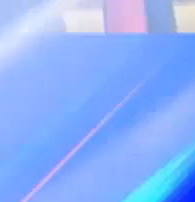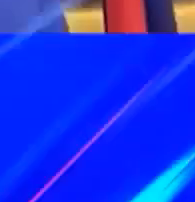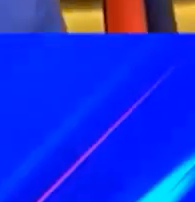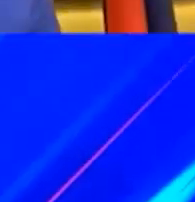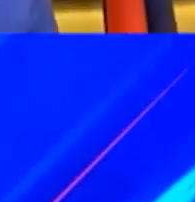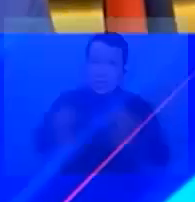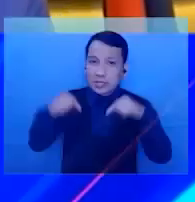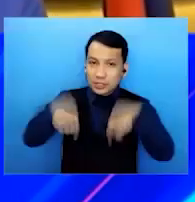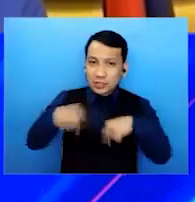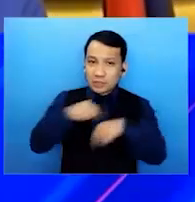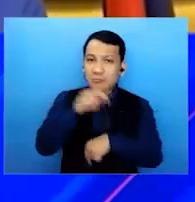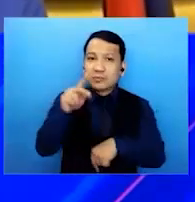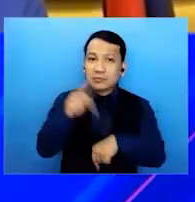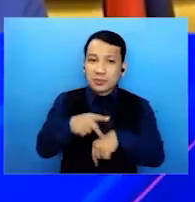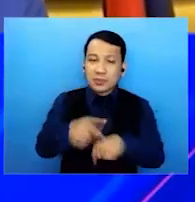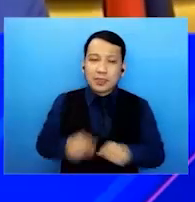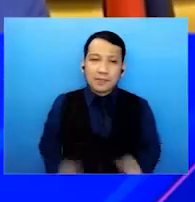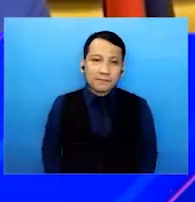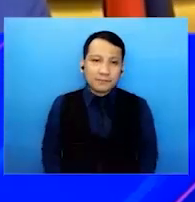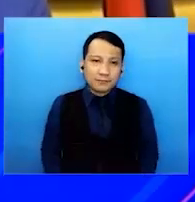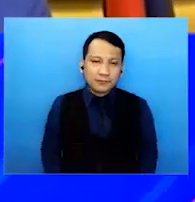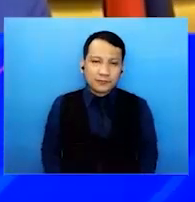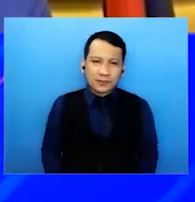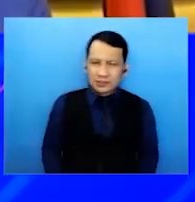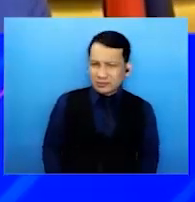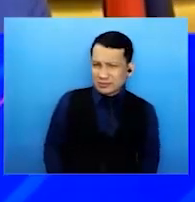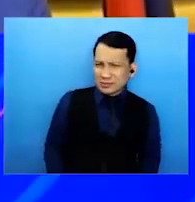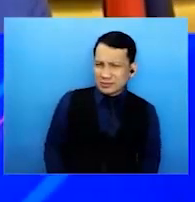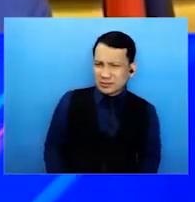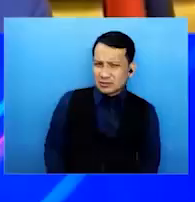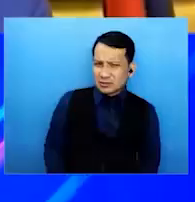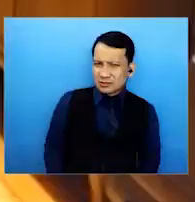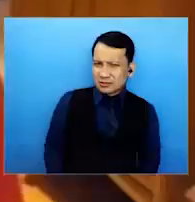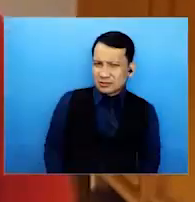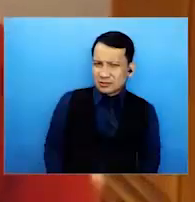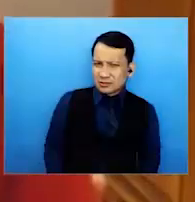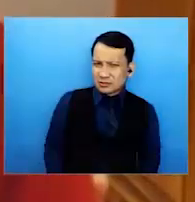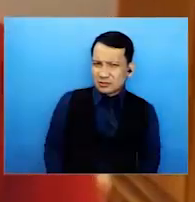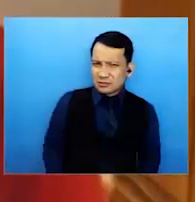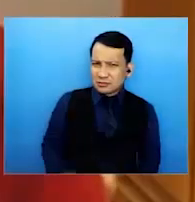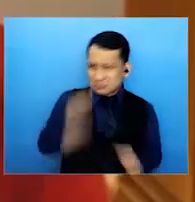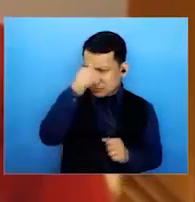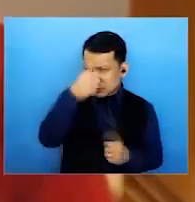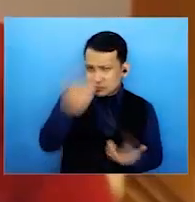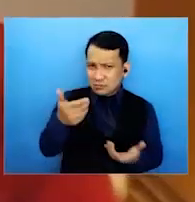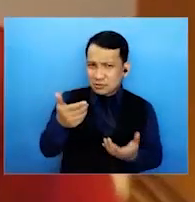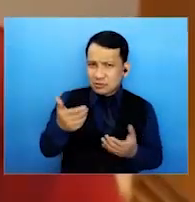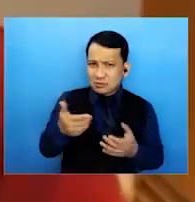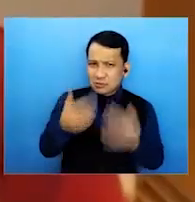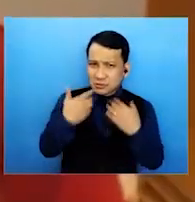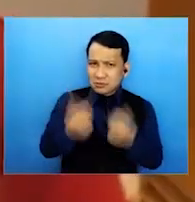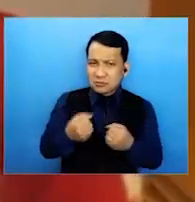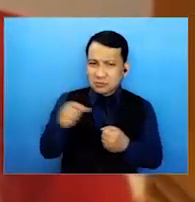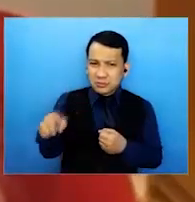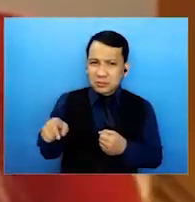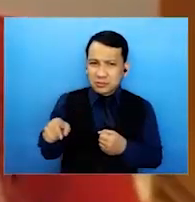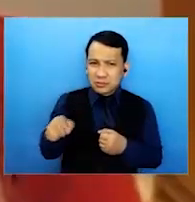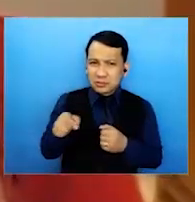bansa. Pero sir, sa totoo lang, hindi namin masyadong natatandaan na very strongly